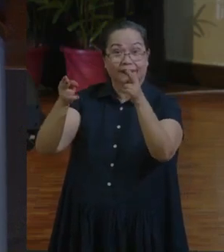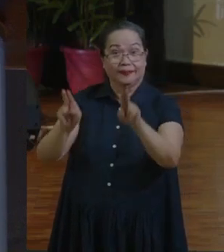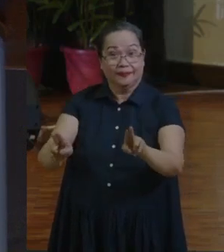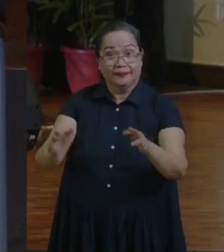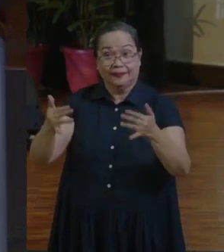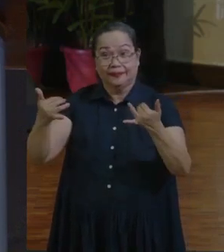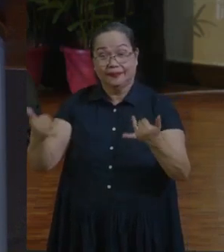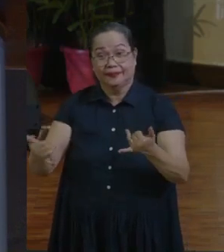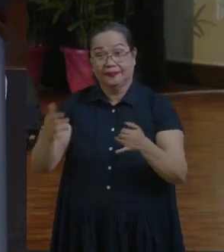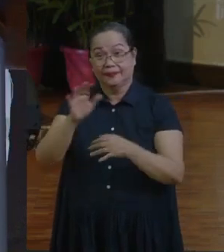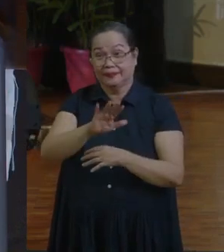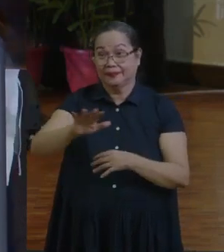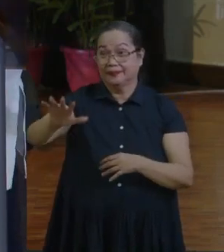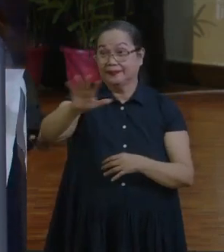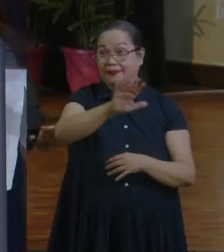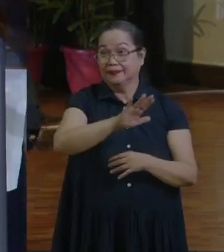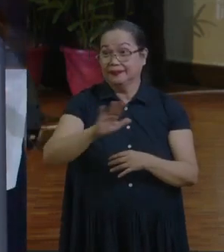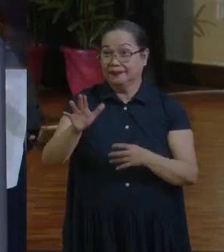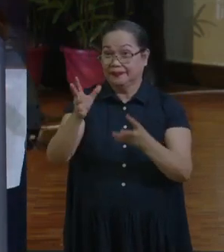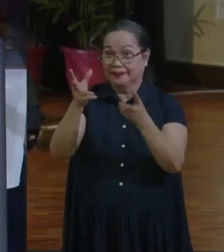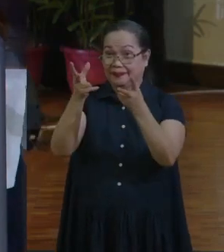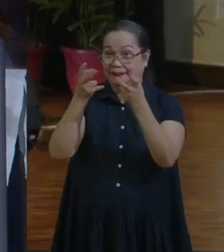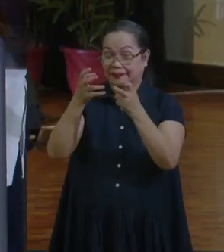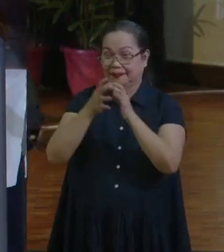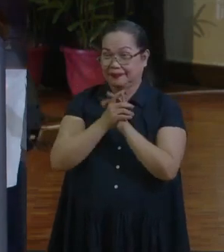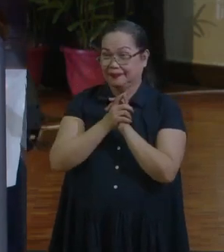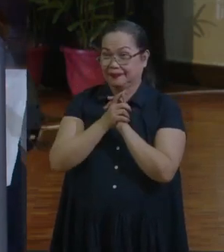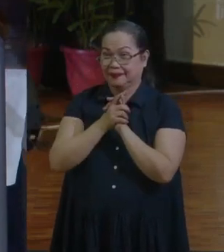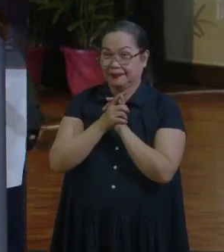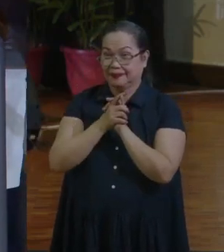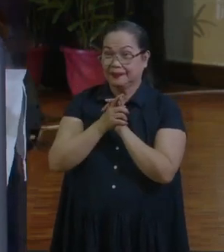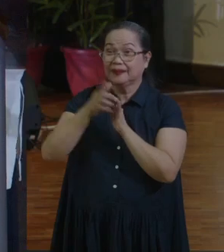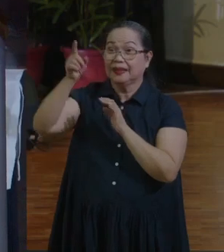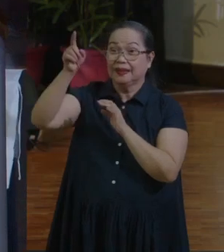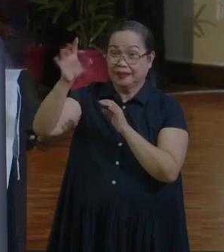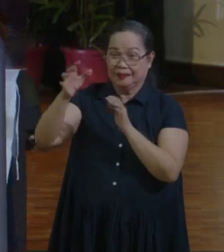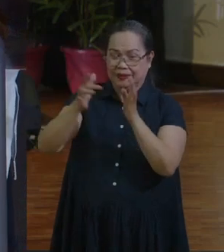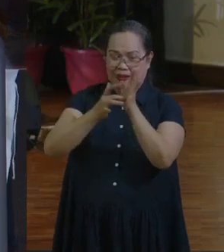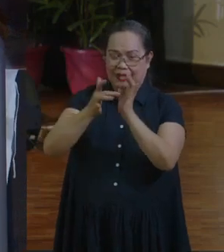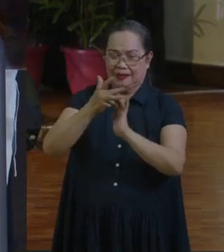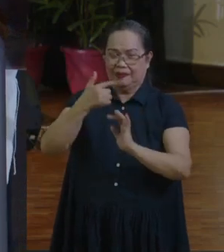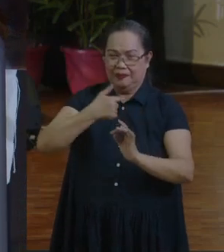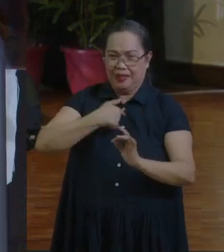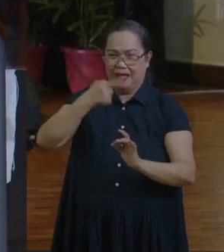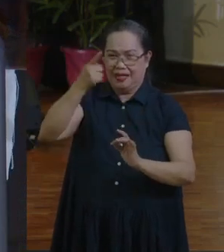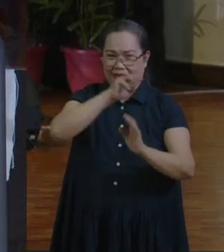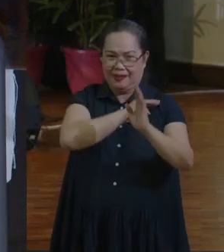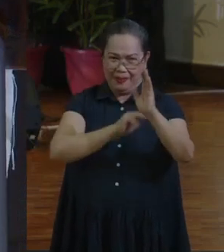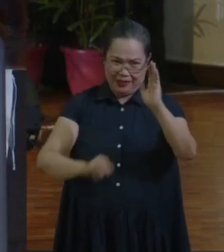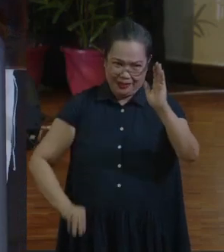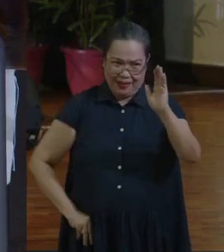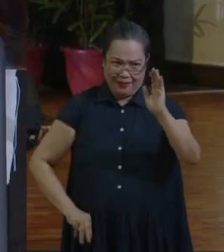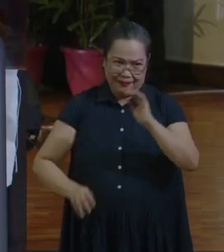araw na ito sa inyong pagdinig. Ako ang Mesiyas.